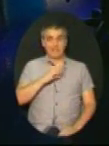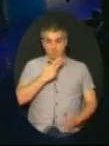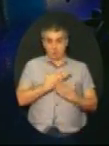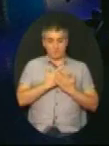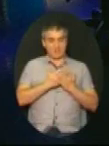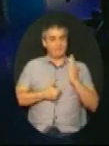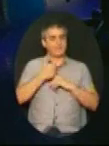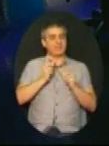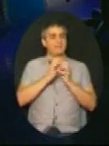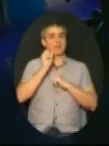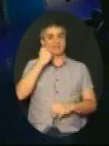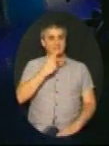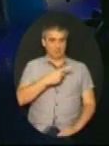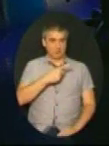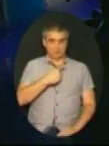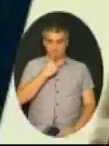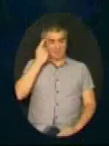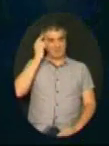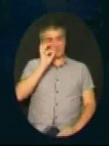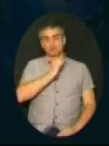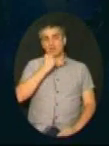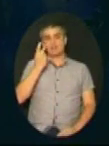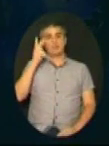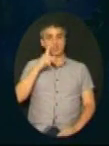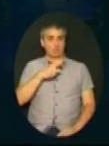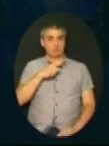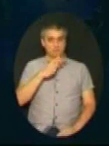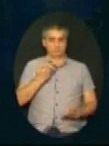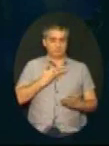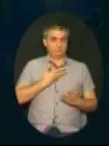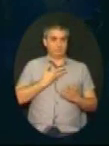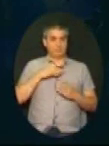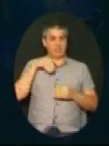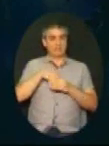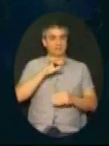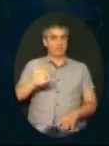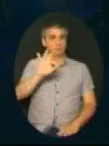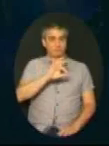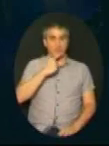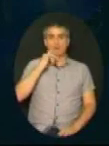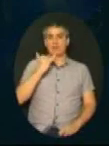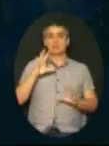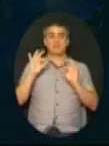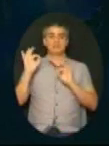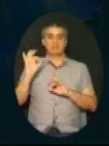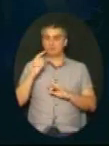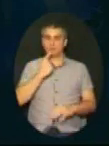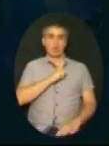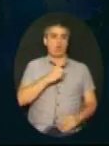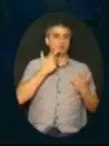העובדה שמנהיגי המחנה הציוני מביעים עמדות ימניות יותר תגרום לכם להצביע עבורו? כן, 10%,